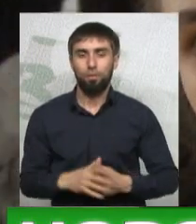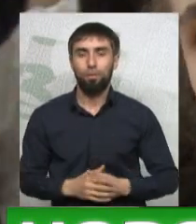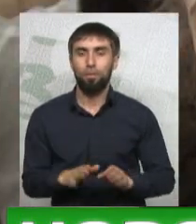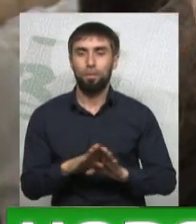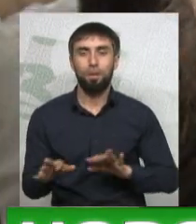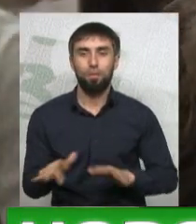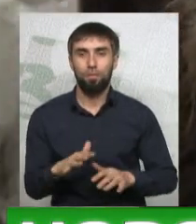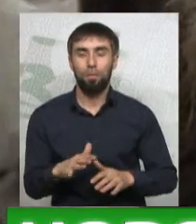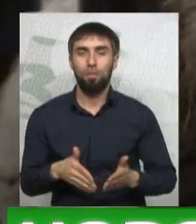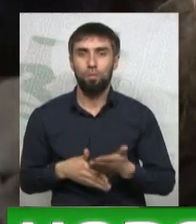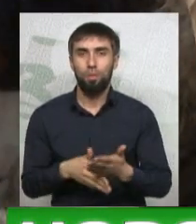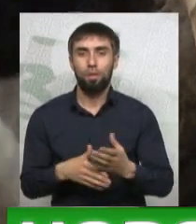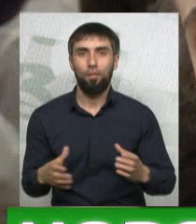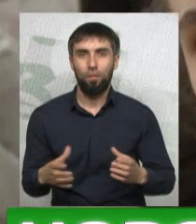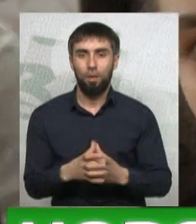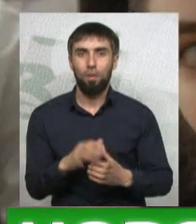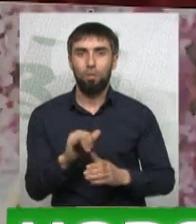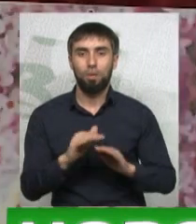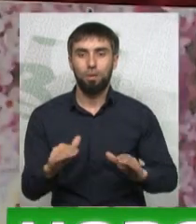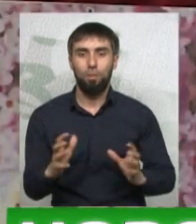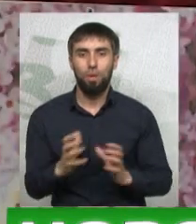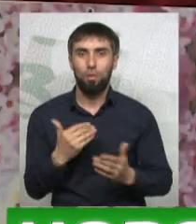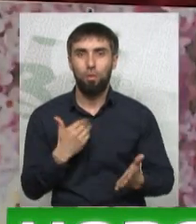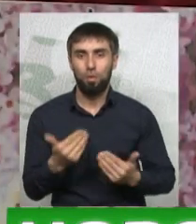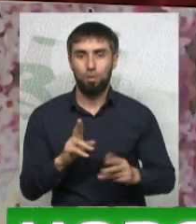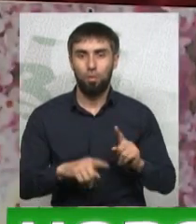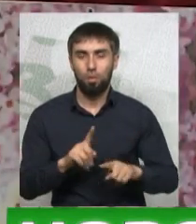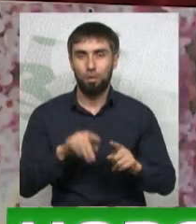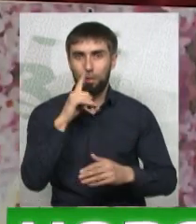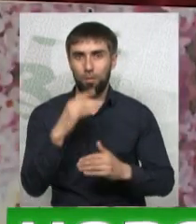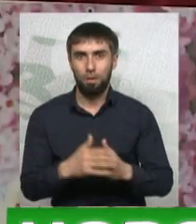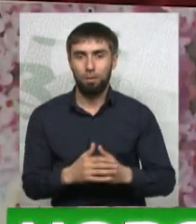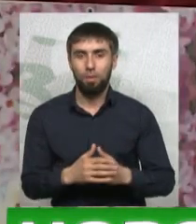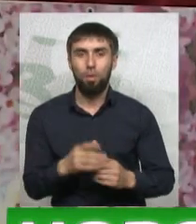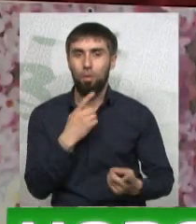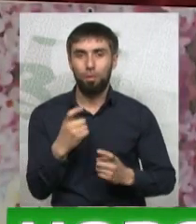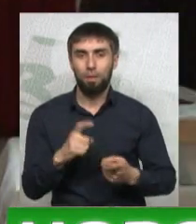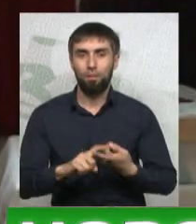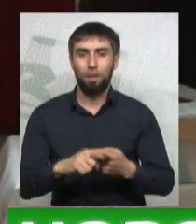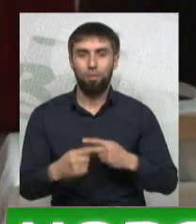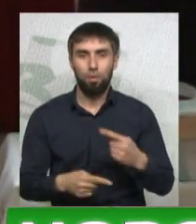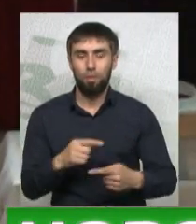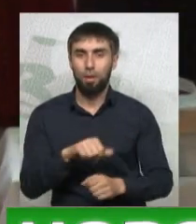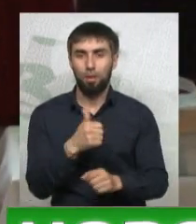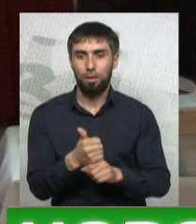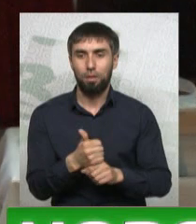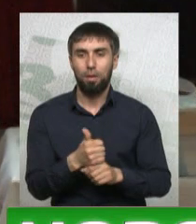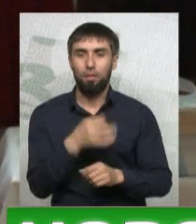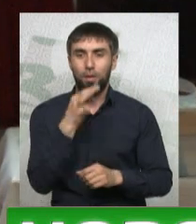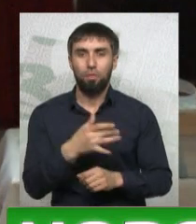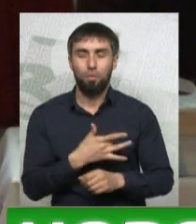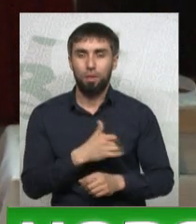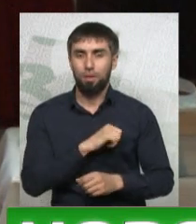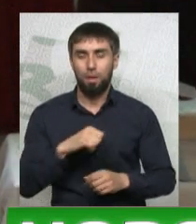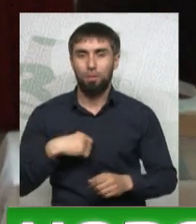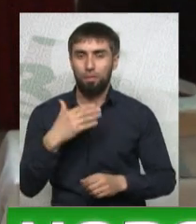Такие мероприятия помогают формировать у детей бережное отношение к родным и близким, укрепить связь поколений, а главное – выразить любовь к